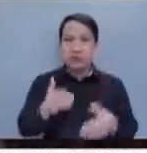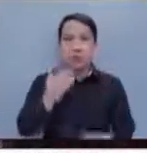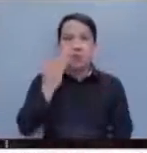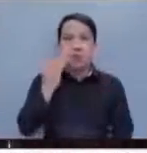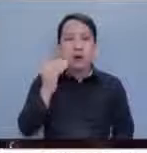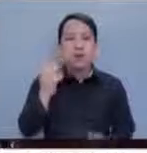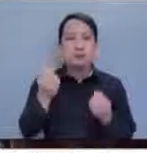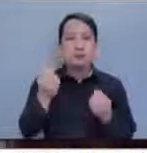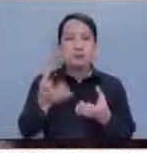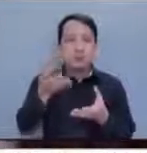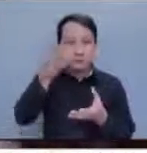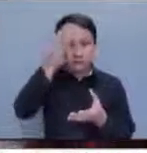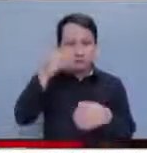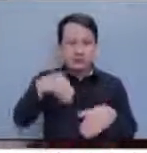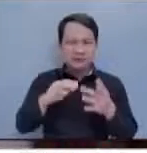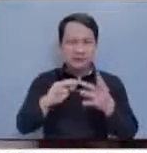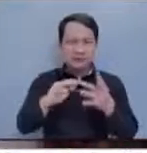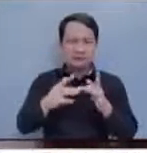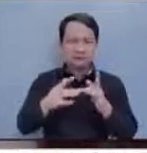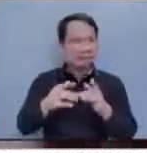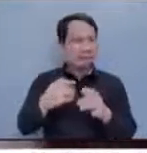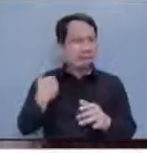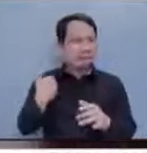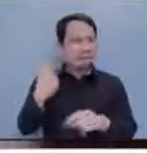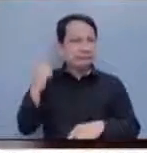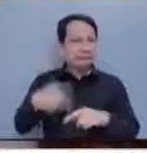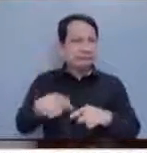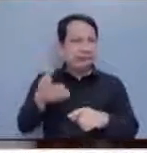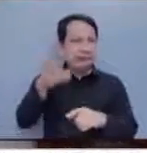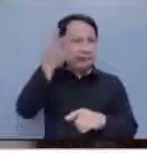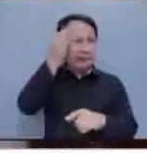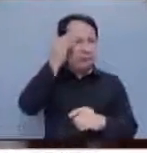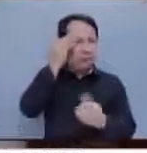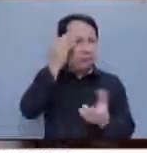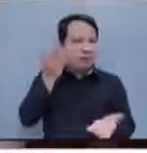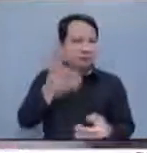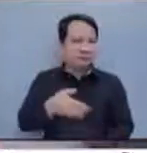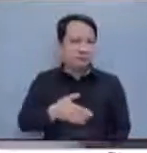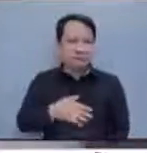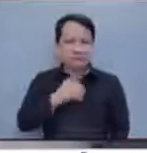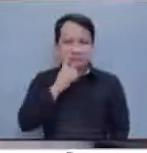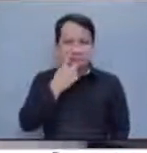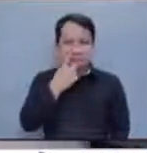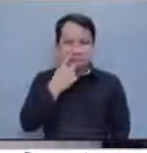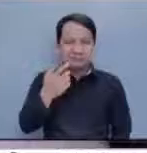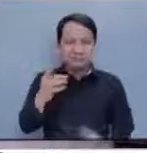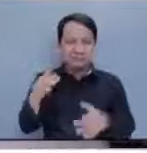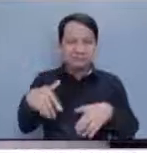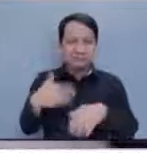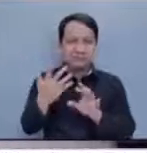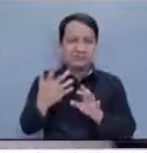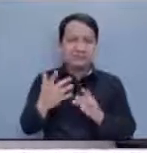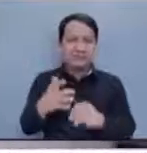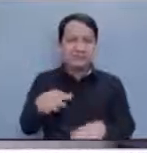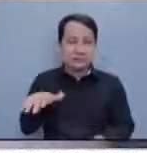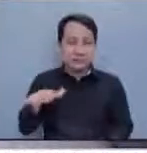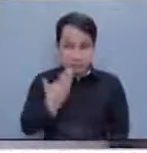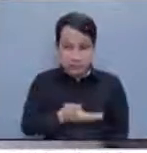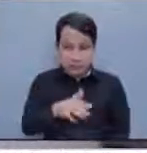Kumpara kasi sa online, wala silang gana masyadong pumasok sa online. Vaccinated yung mga anak ko